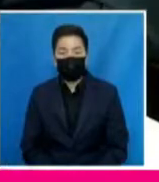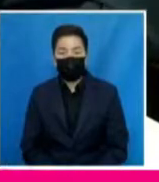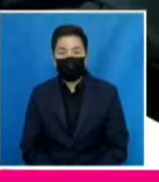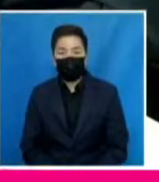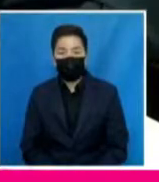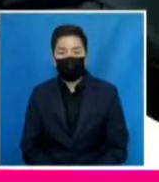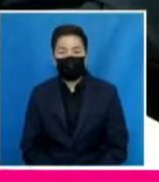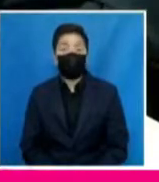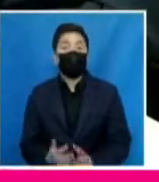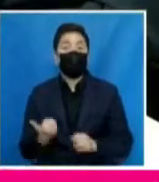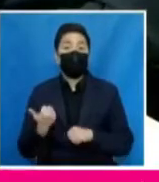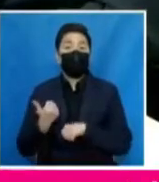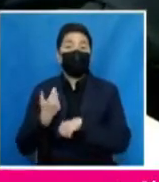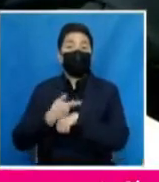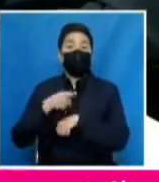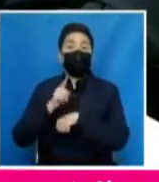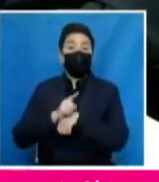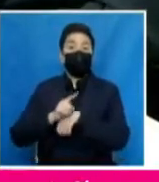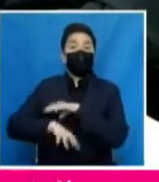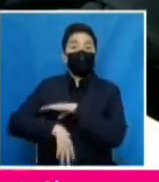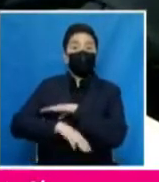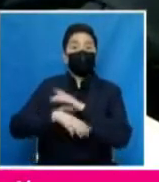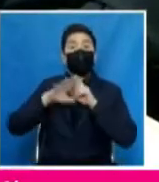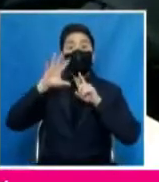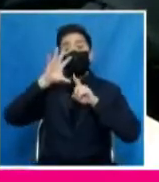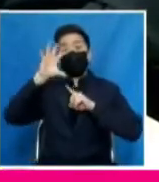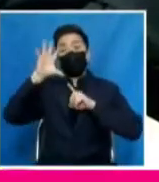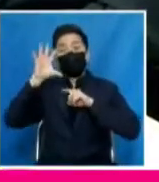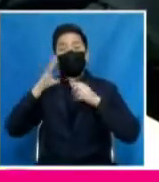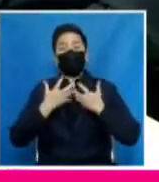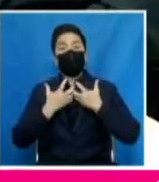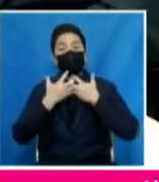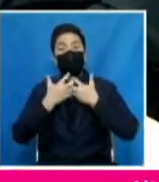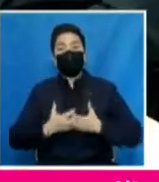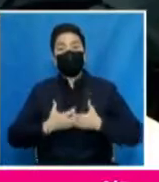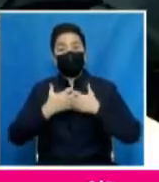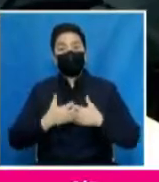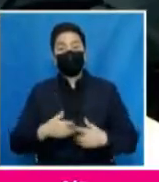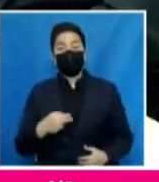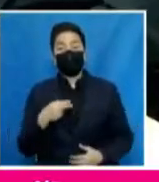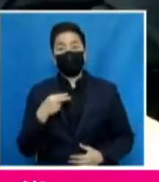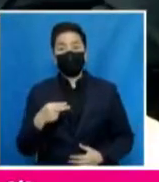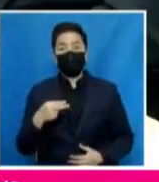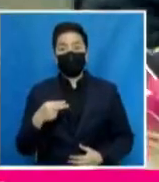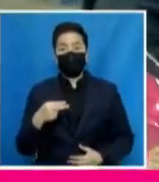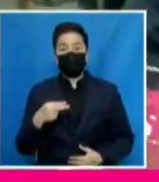ประธานกรรมการสุ่มจับลูกบอลลูกที่5ใช้กับเครื่องออกรางวัลหลักหมื่น